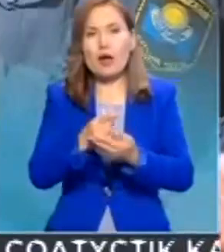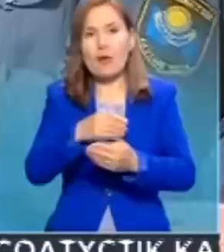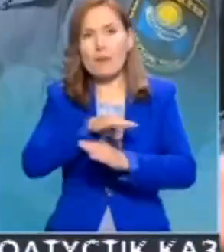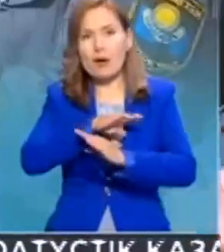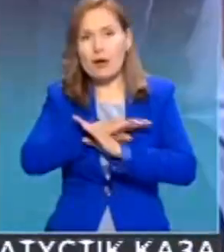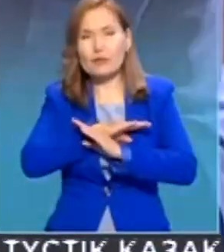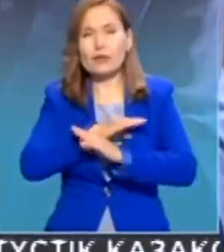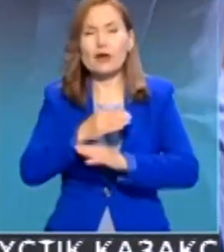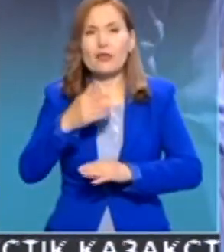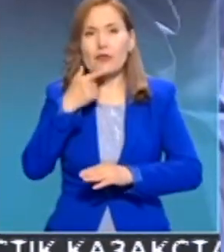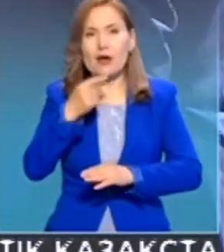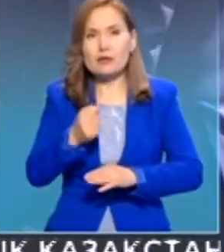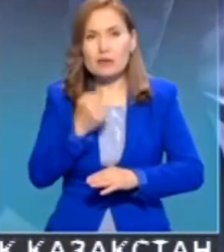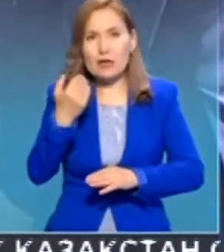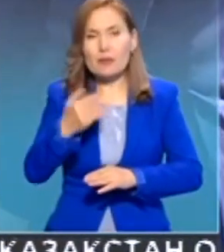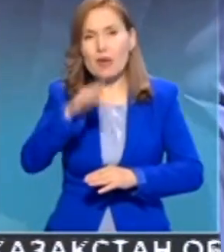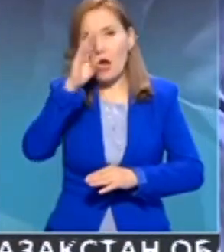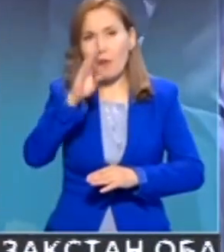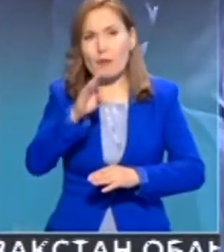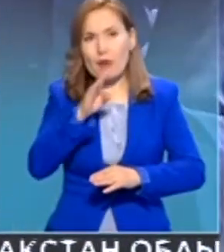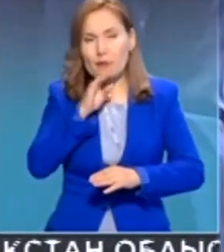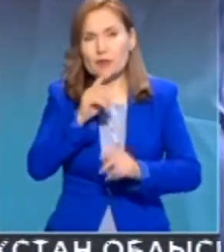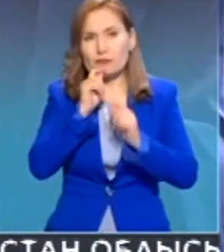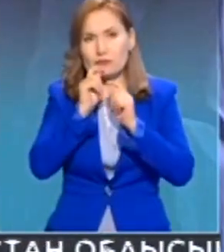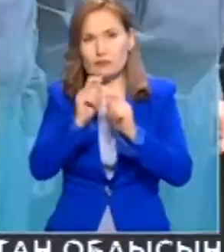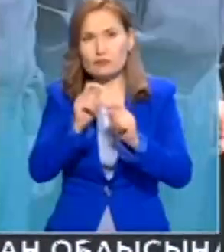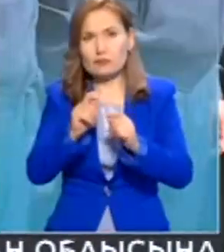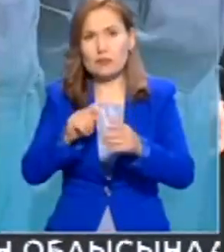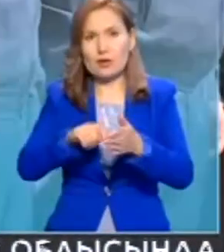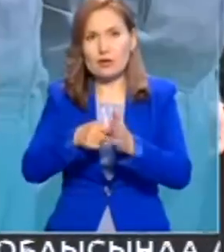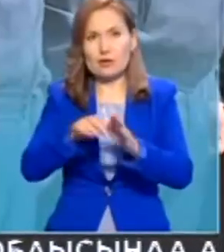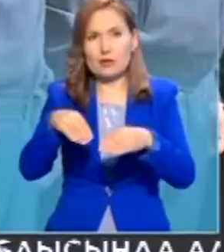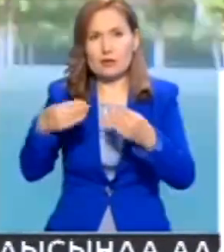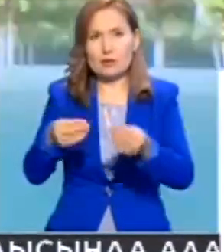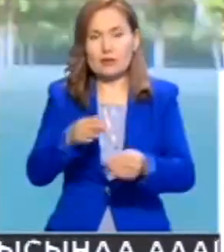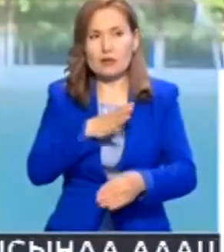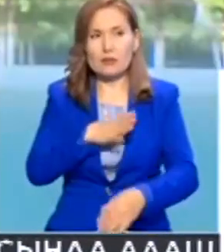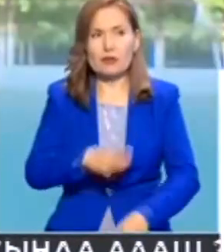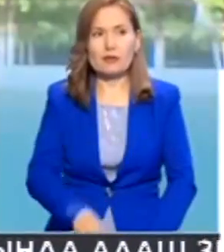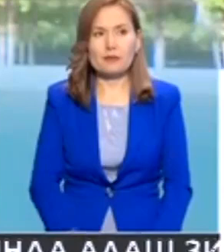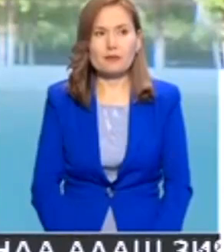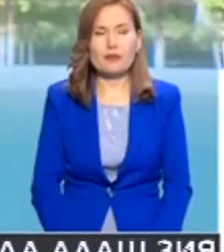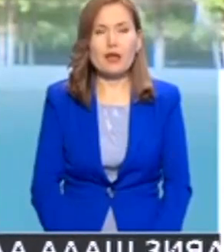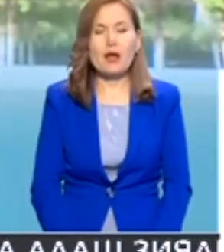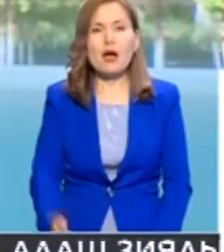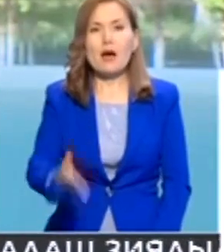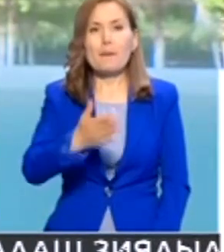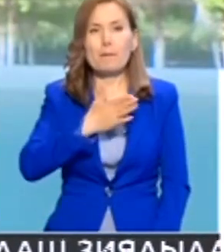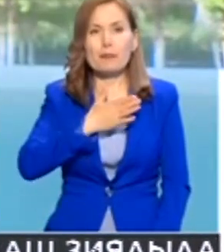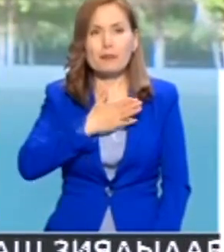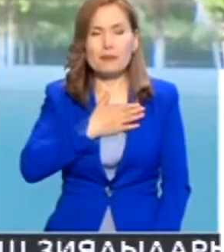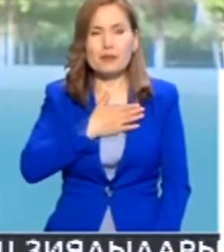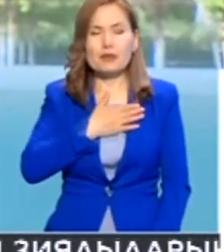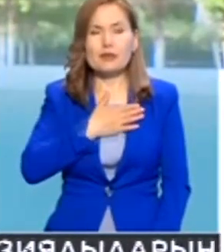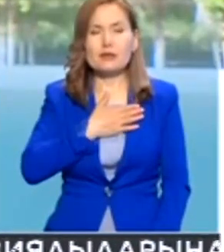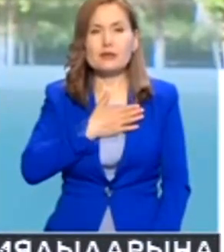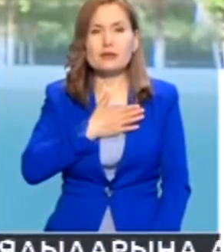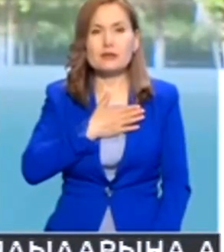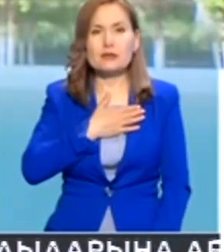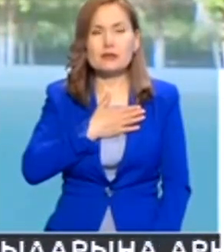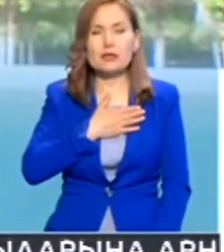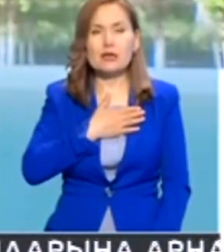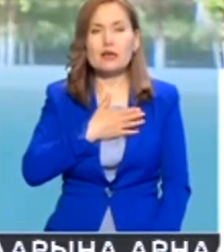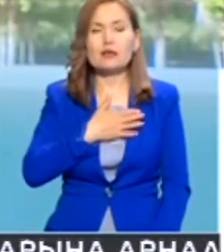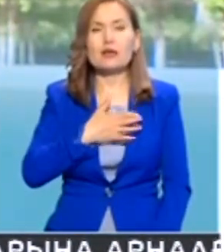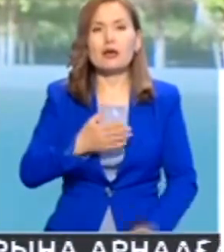болған сарбаздың туыстарына тарту етуді ұйғарыпты. Біз ешқашан да Досболды әке шешесіне қайтып бере